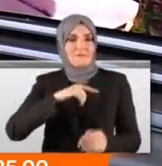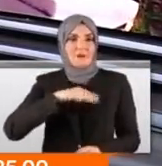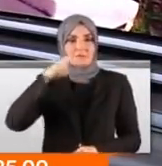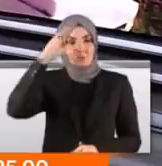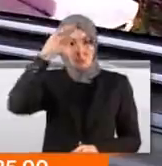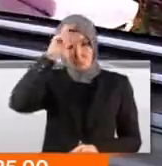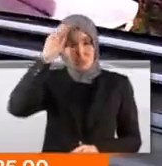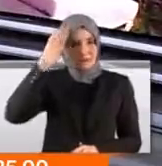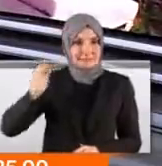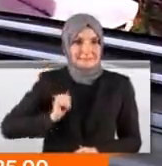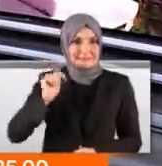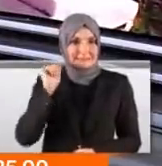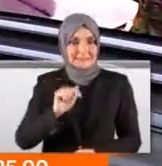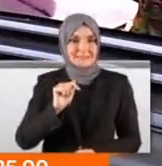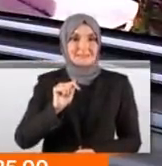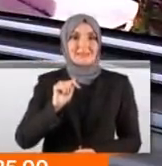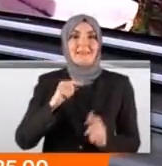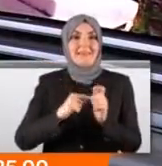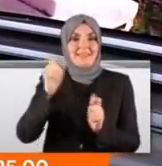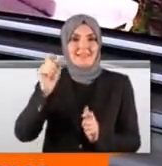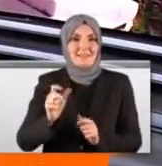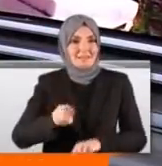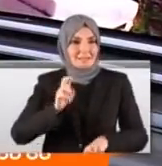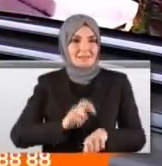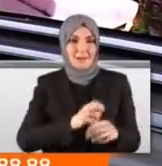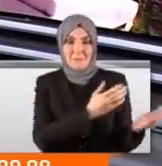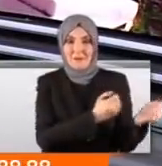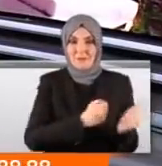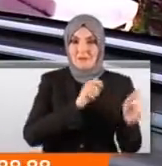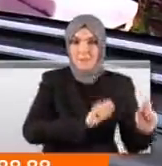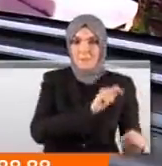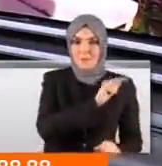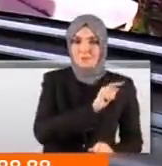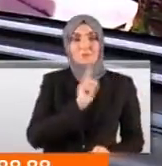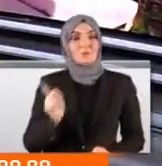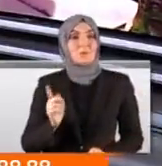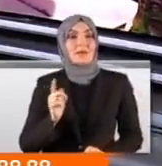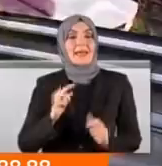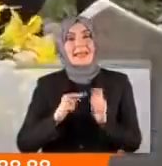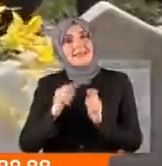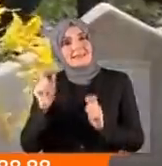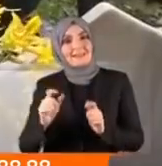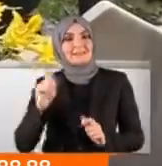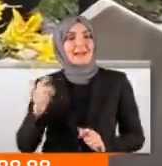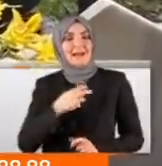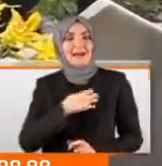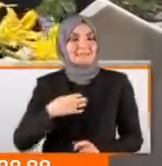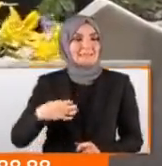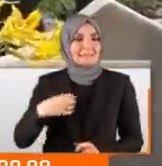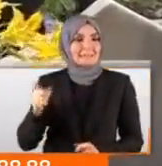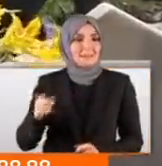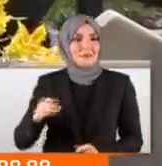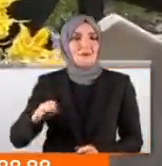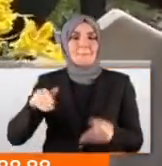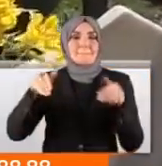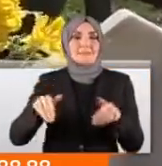alırken Eren'in annesini de ailenin annesi de oğlunu kabri başındaydı abone ol